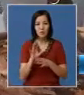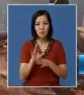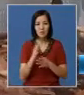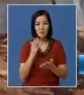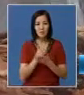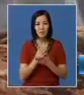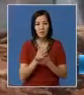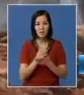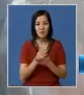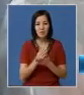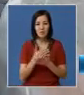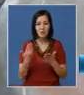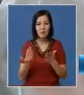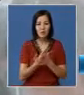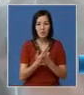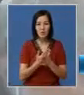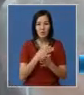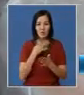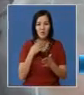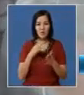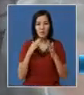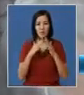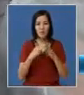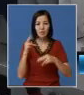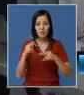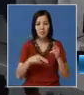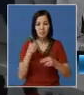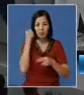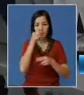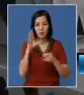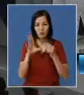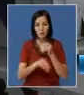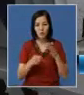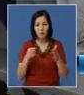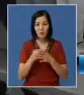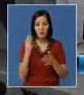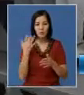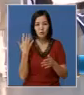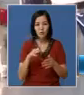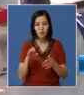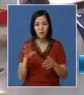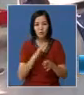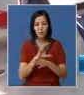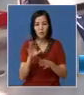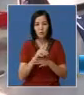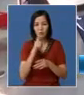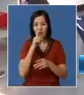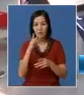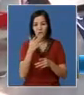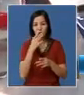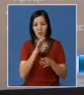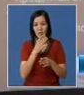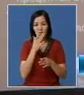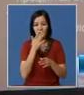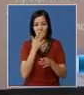Ол үшін заман талабына сай ет комбинатында салдырды. Мұнда жыл соңына дейін 350 тонна өнім өндіріліп, алыс жақын шетелдерге